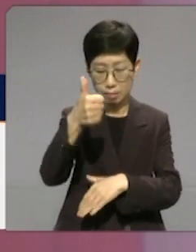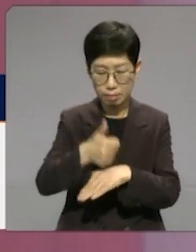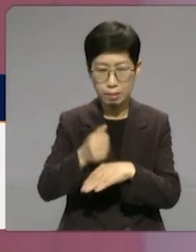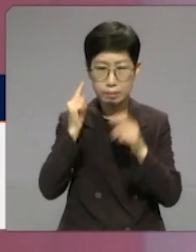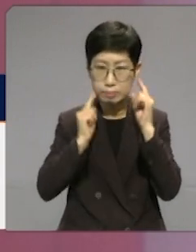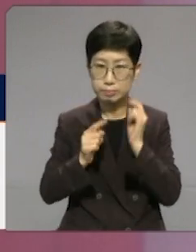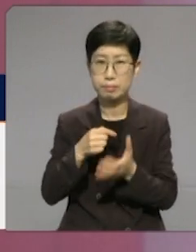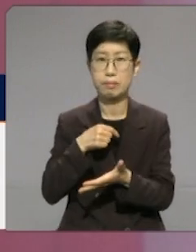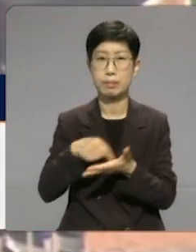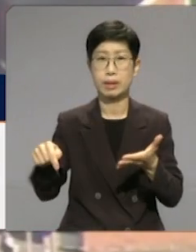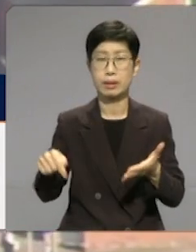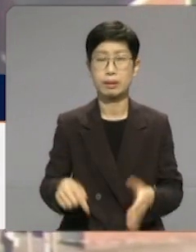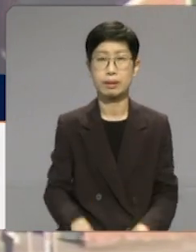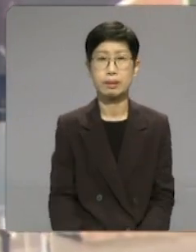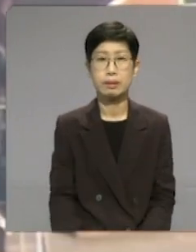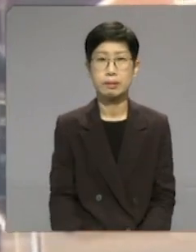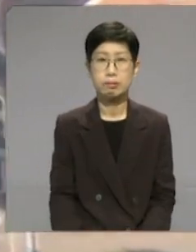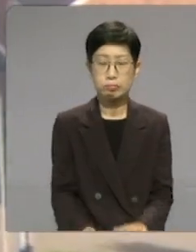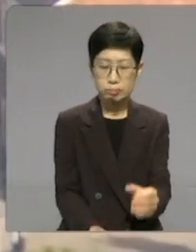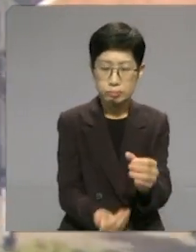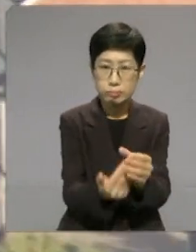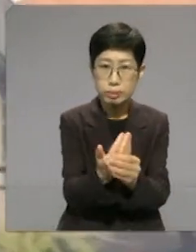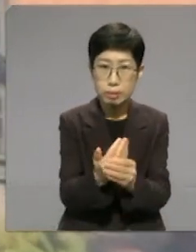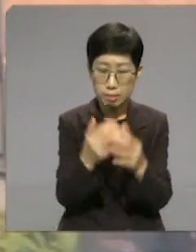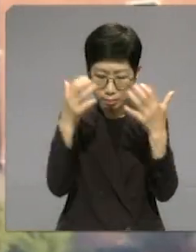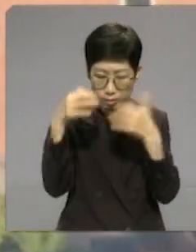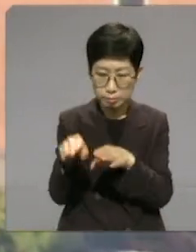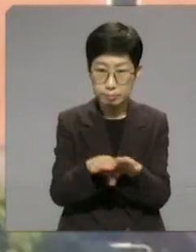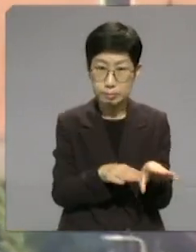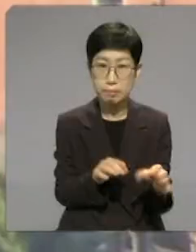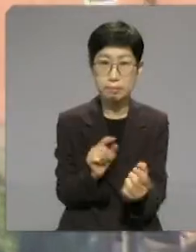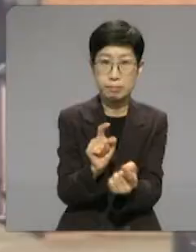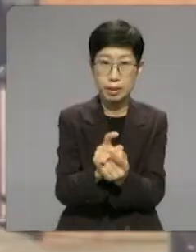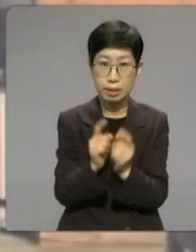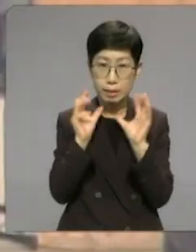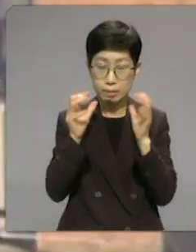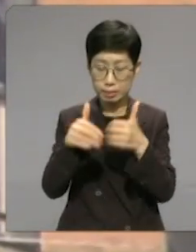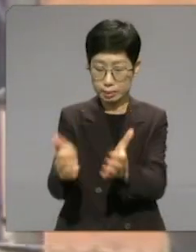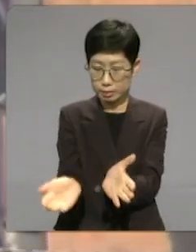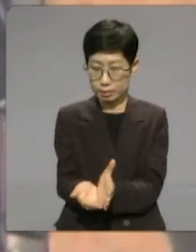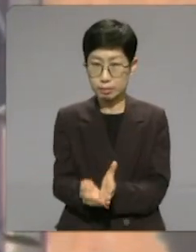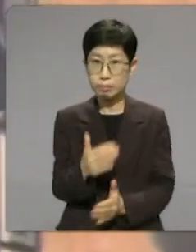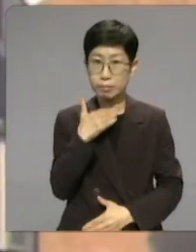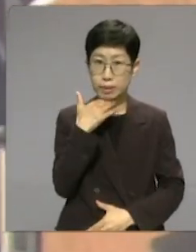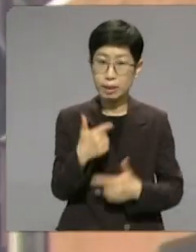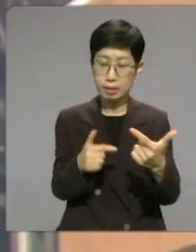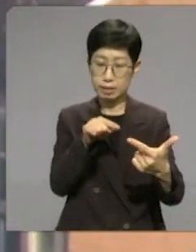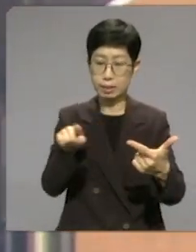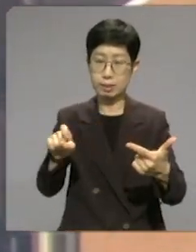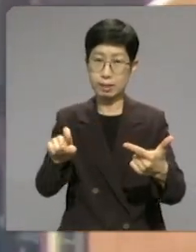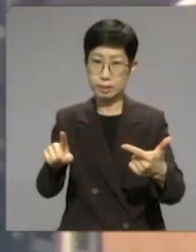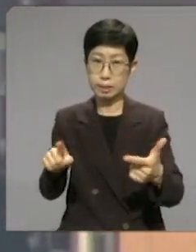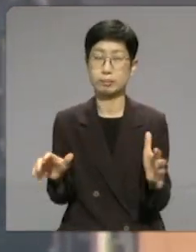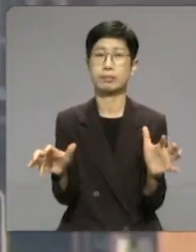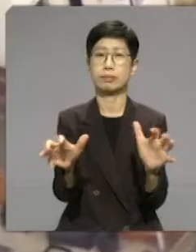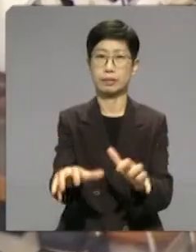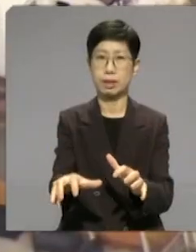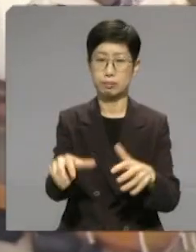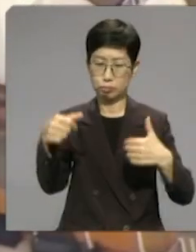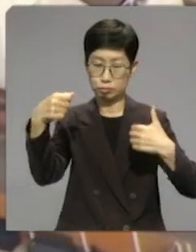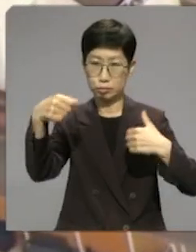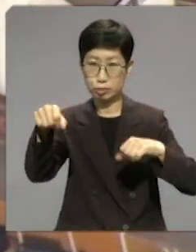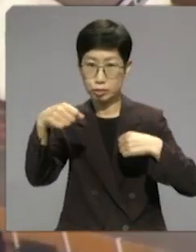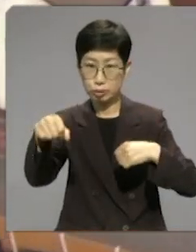who were being attacked. 사건은 여름 방학을 맞아 어린이 클럽에서 6살에서 11살을 대상으로 팝스타